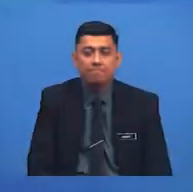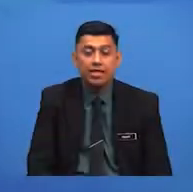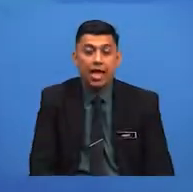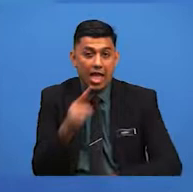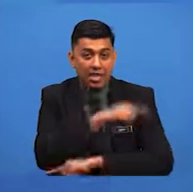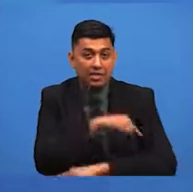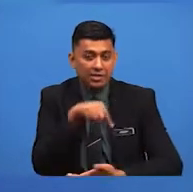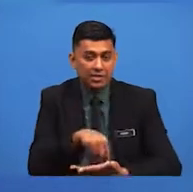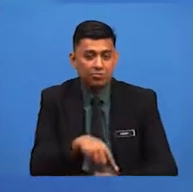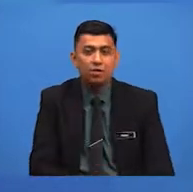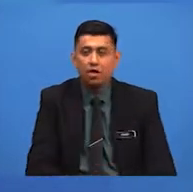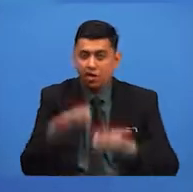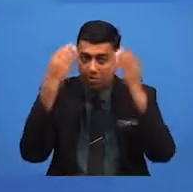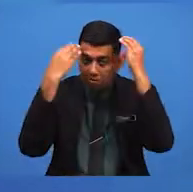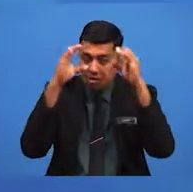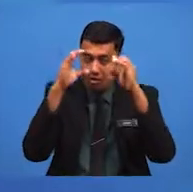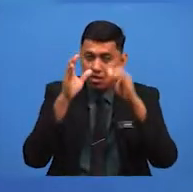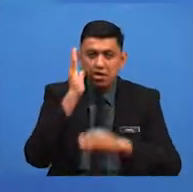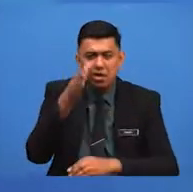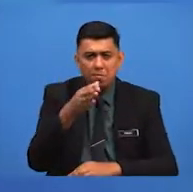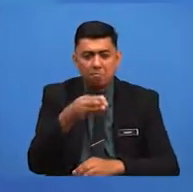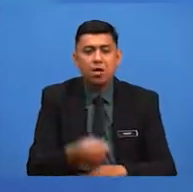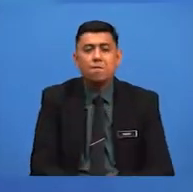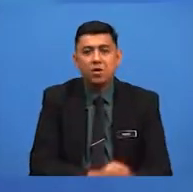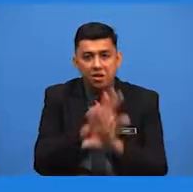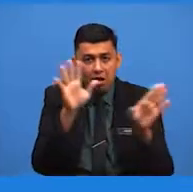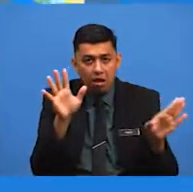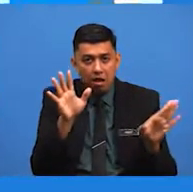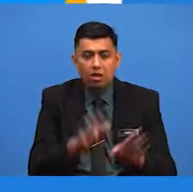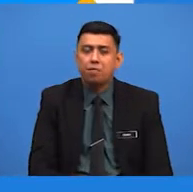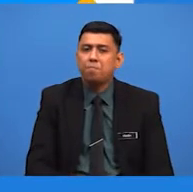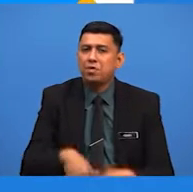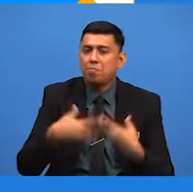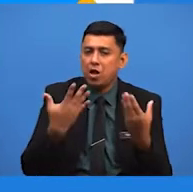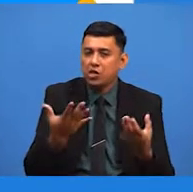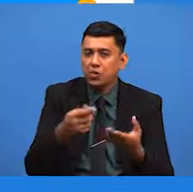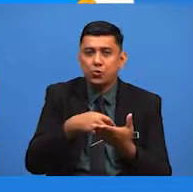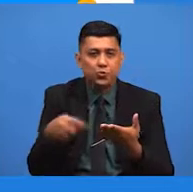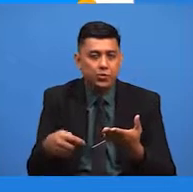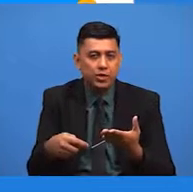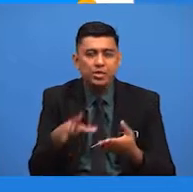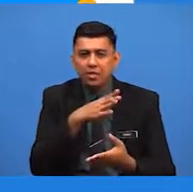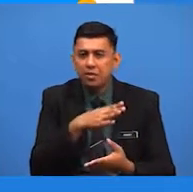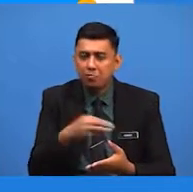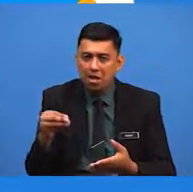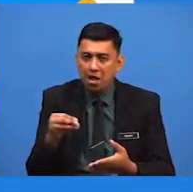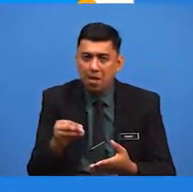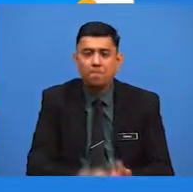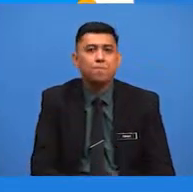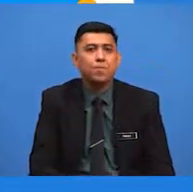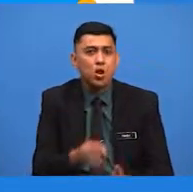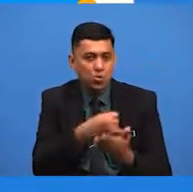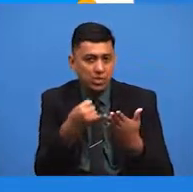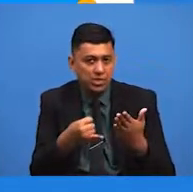Kali ini, cikgu akan menerangkan cara menulis sudoku dan melukis carta alir dalam